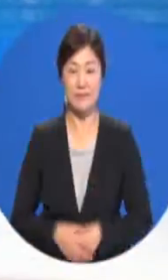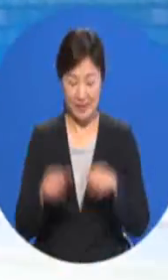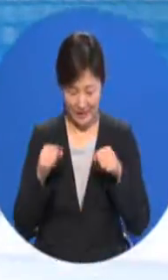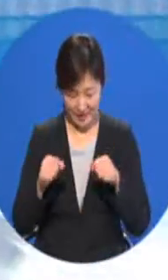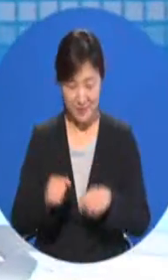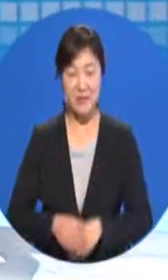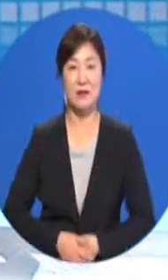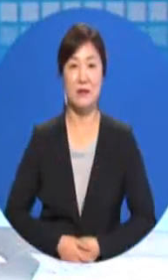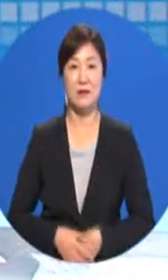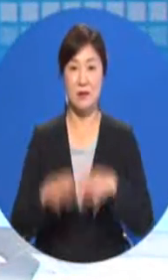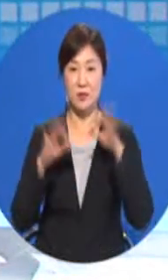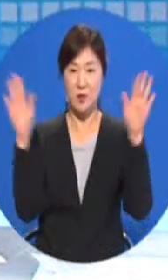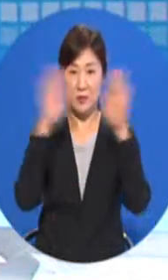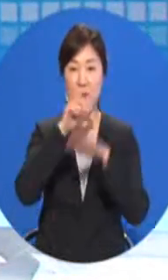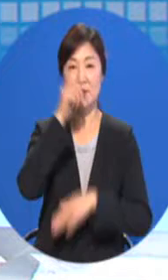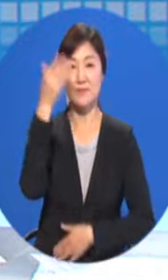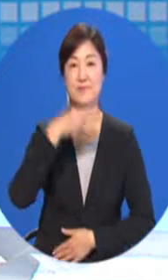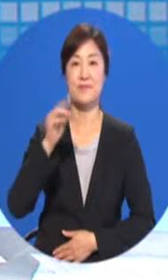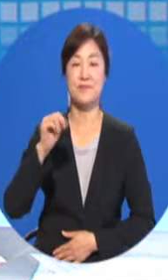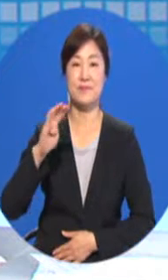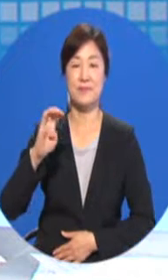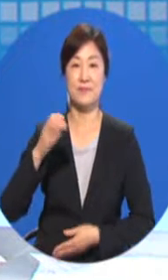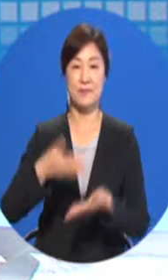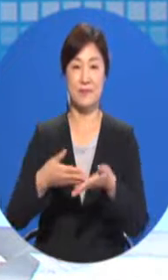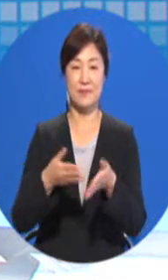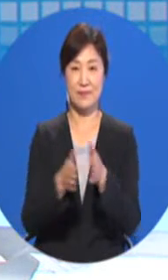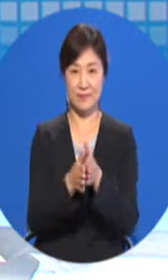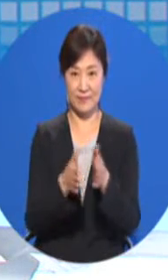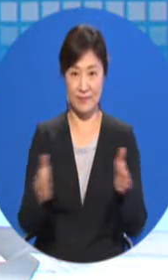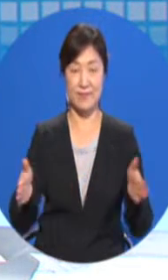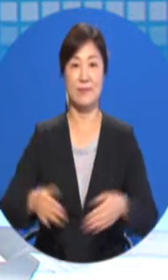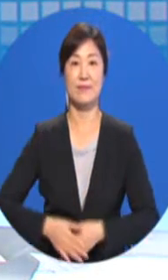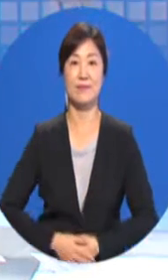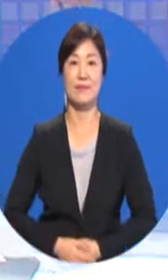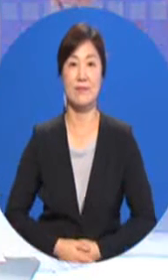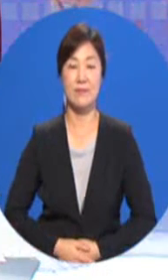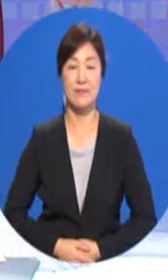시청자 여러분 안녕하십니까. 금요일 밤 여수 MBC 뉴스데스크 시작합니다.